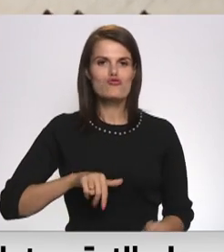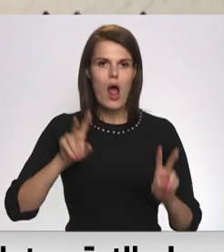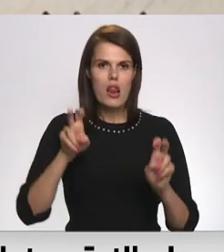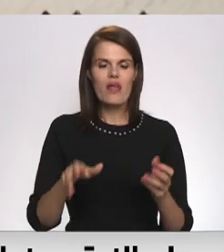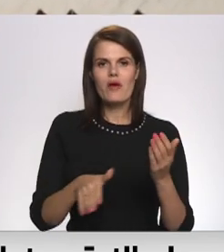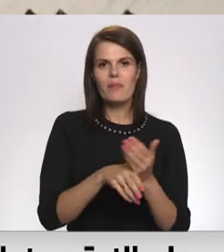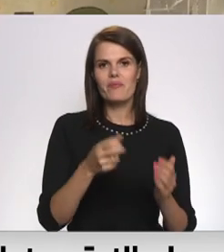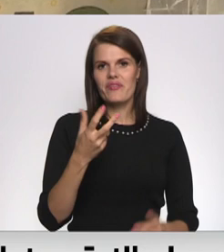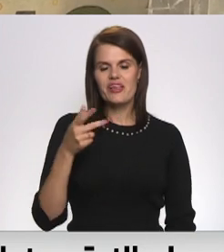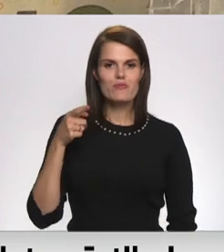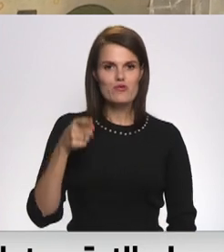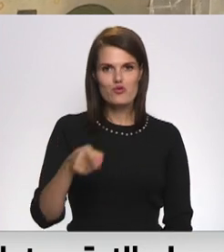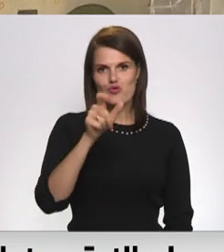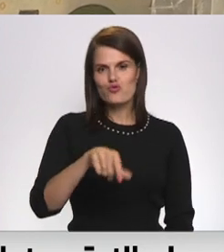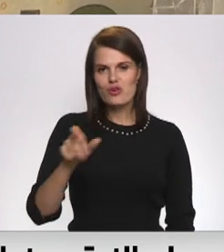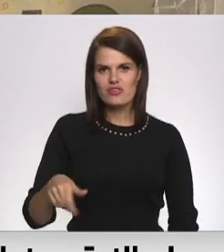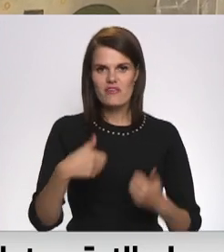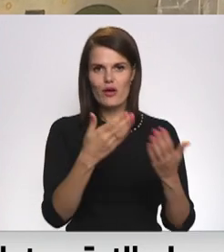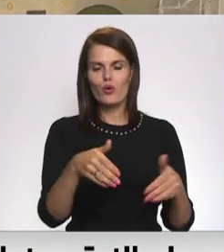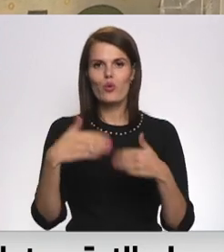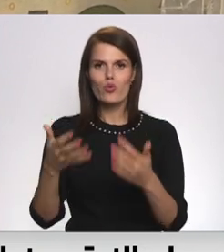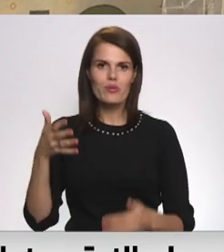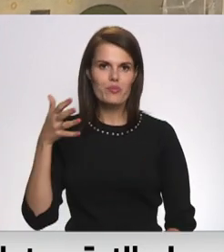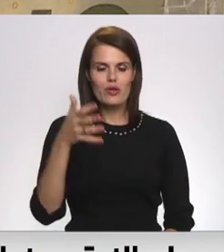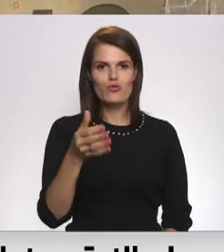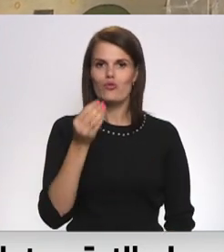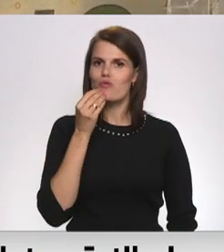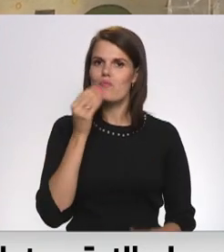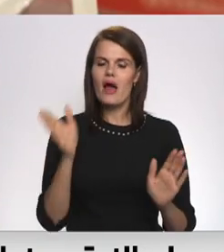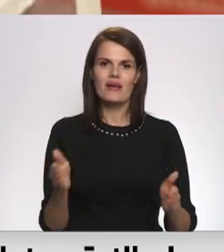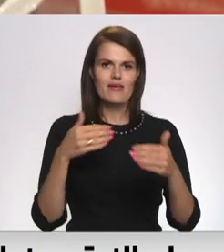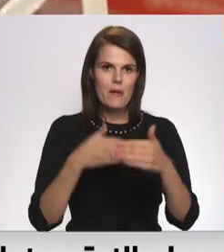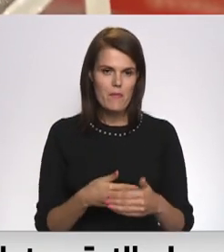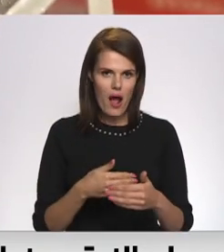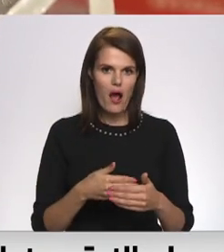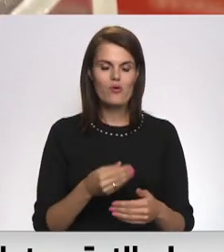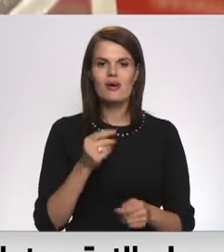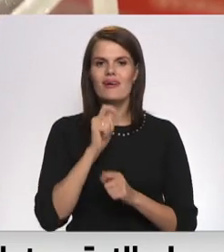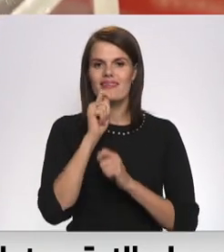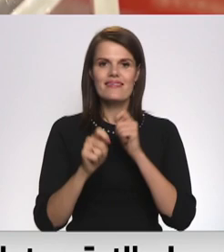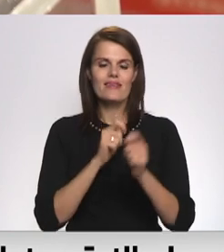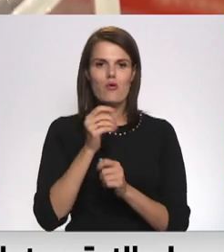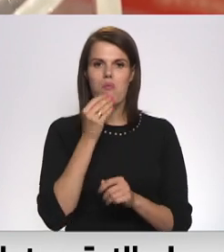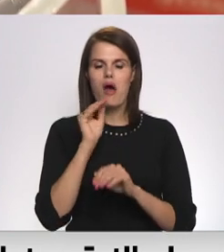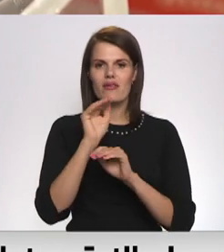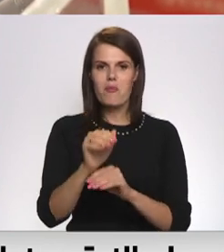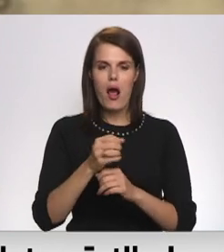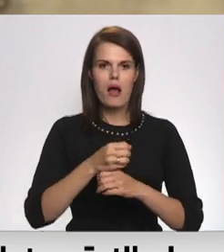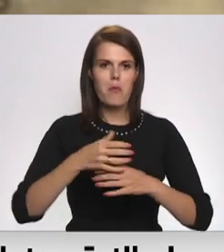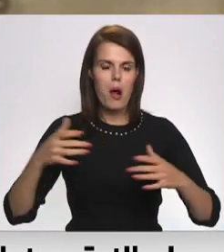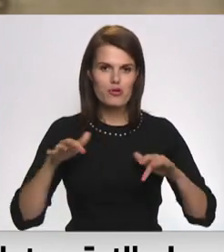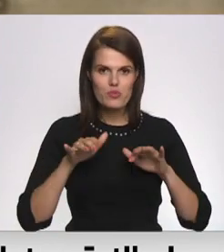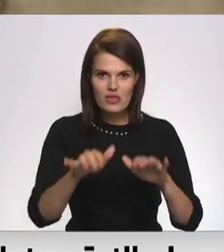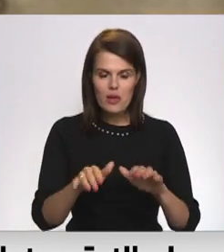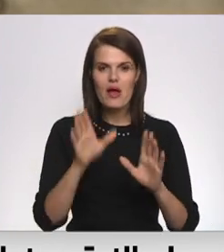13 tūkstošiem cilvēku, izsniedzot vairāk nekā 5 tūkstošus pārtikas paku. Ziedot pārtikas bankas darbības paplašināšanai